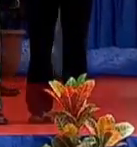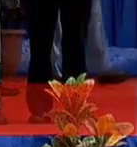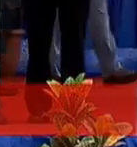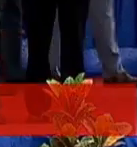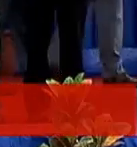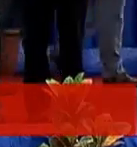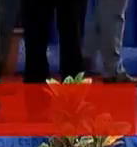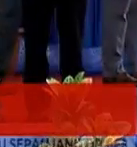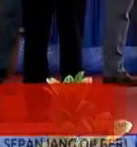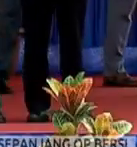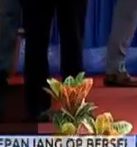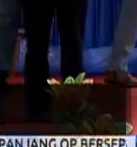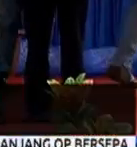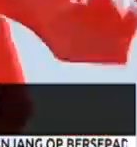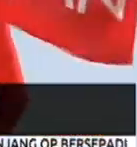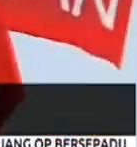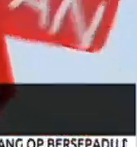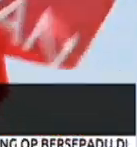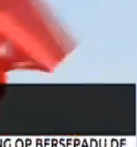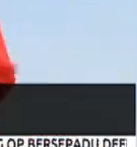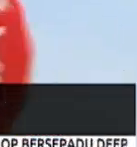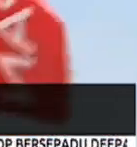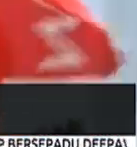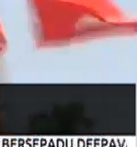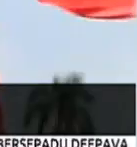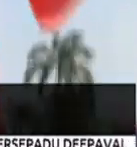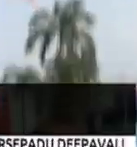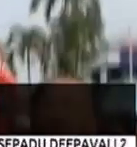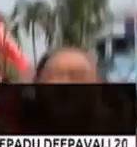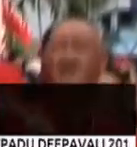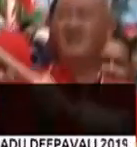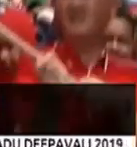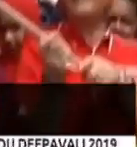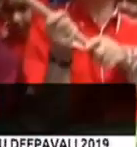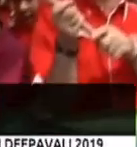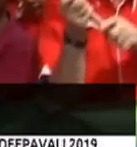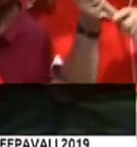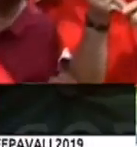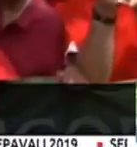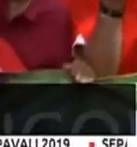PK Tanjung Piai saksikan pertandingan 6 penjuru.